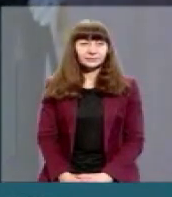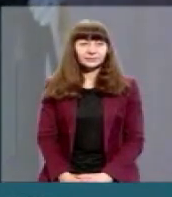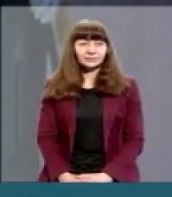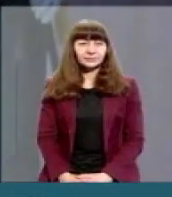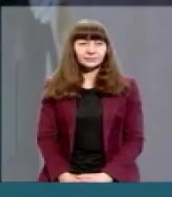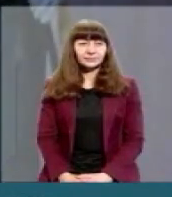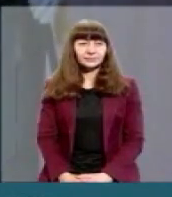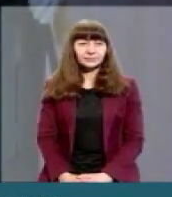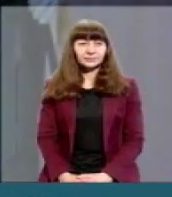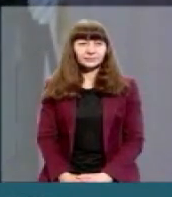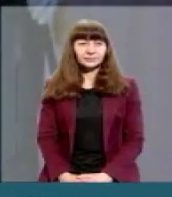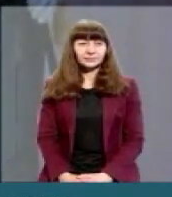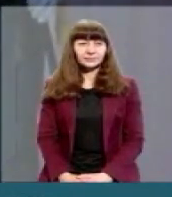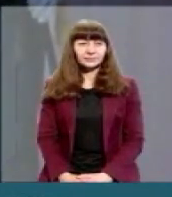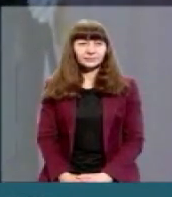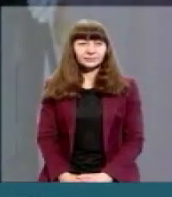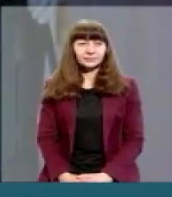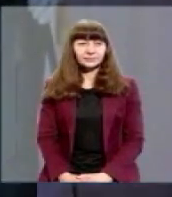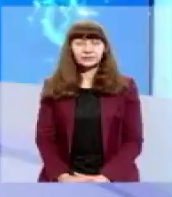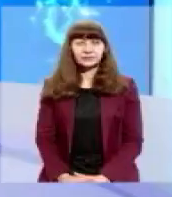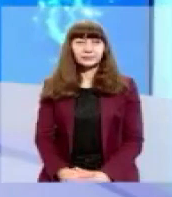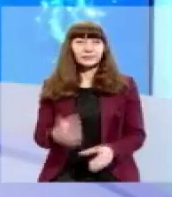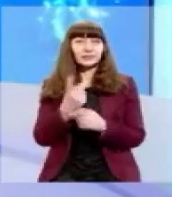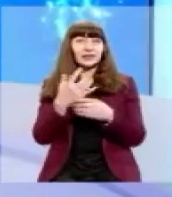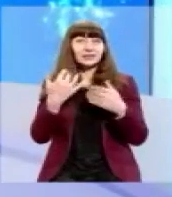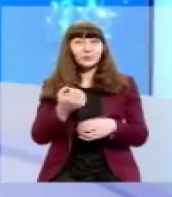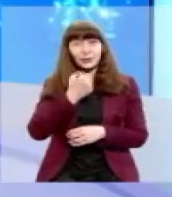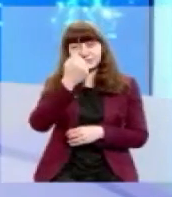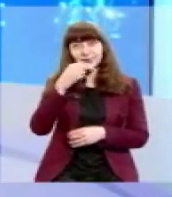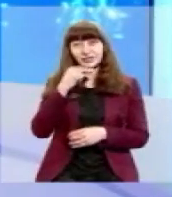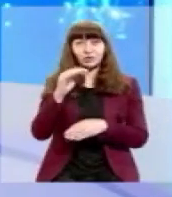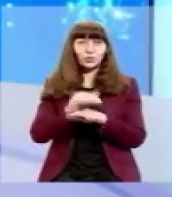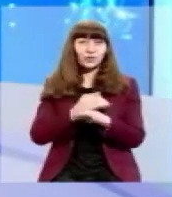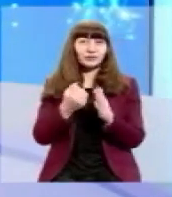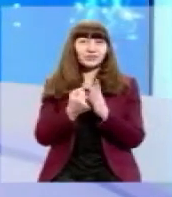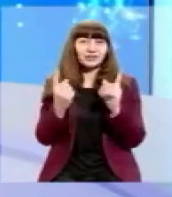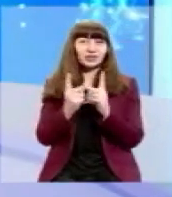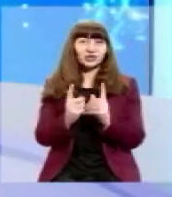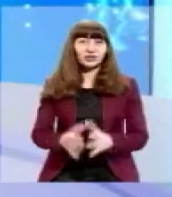Алмажан Манкельдинова, Олжас Сизенжигитов, телеканал Кустанай. На этом у меня все. До свидания.